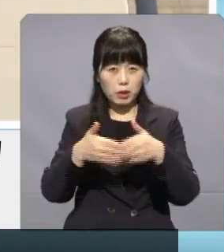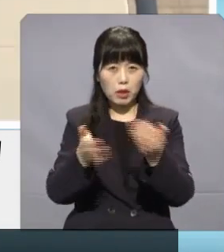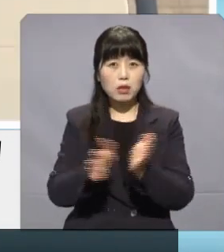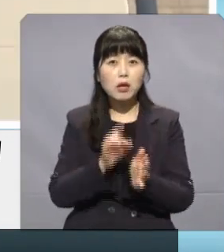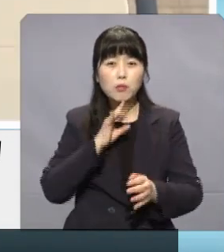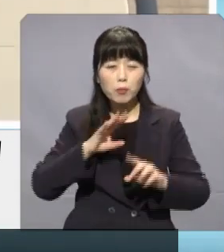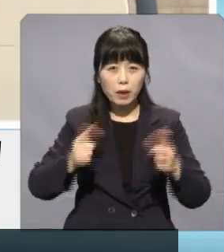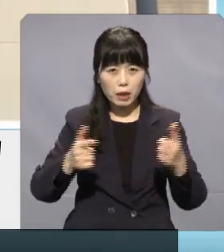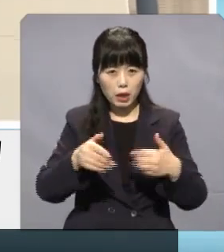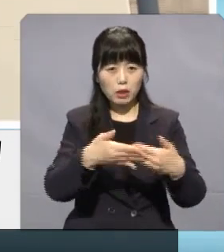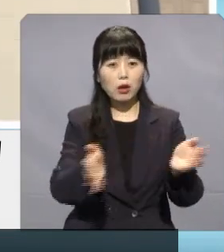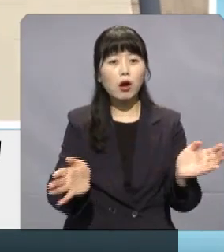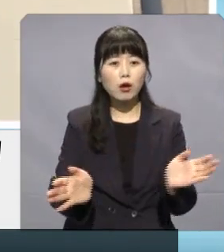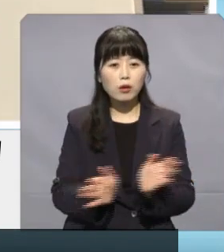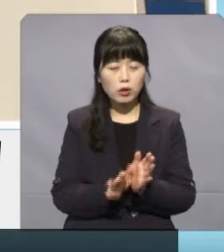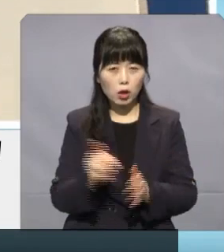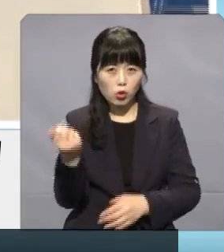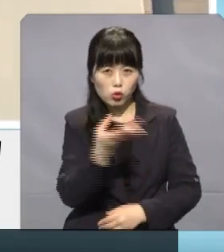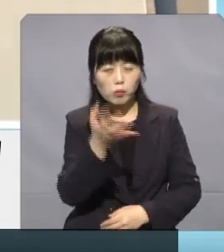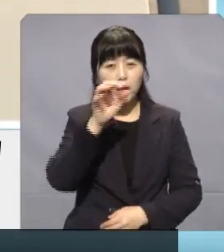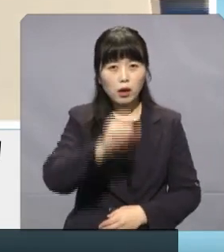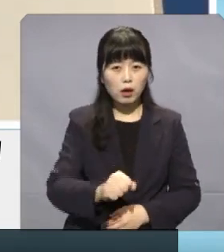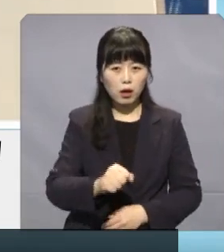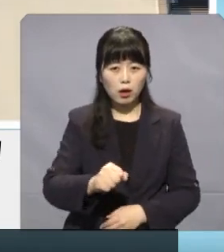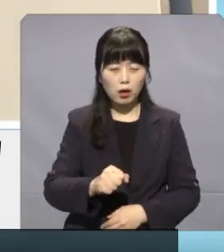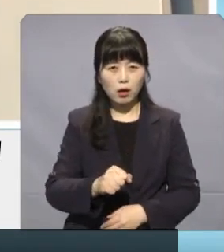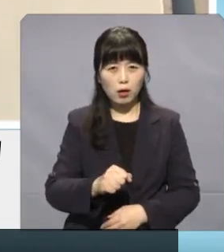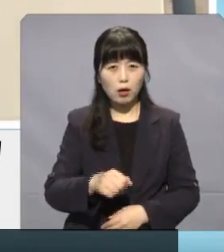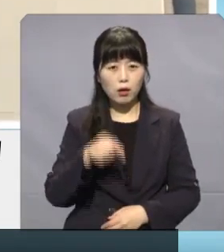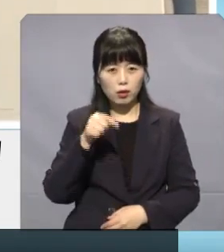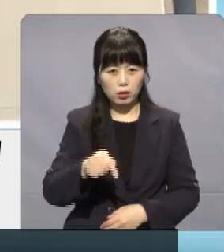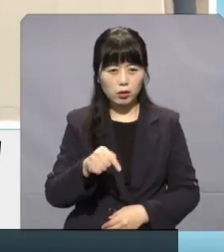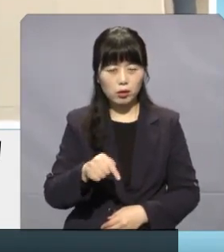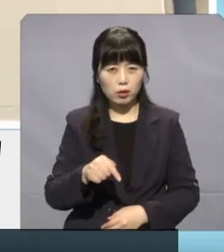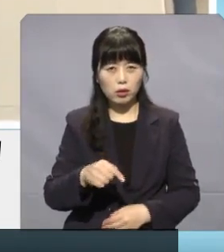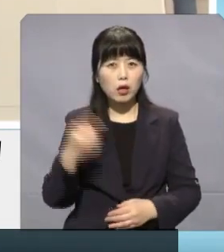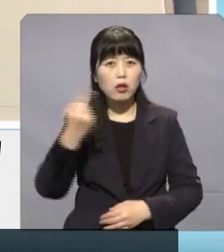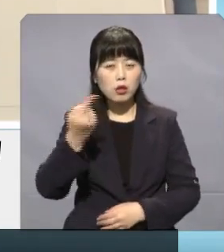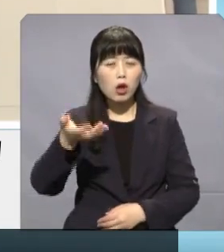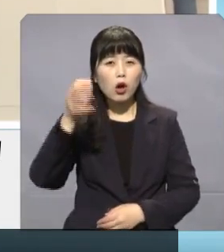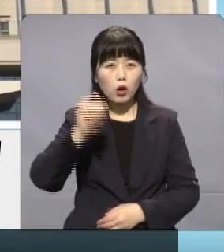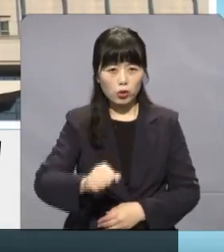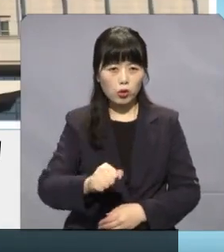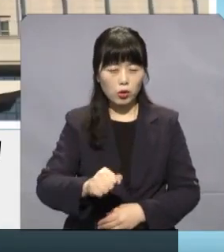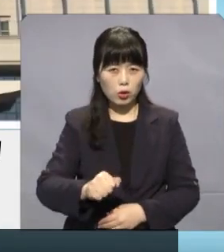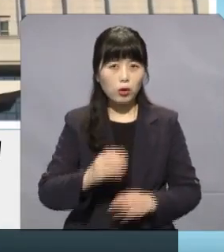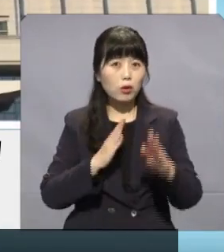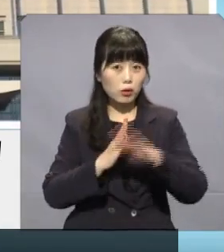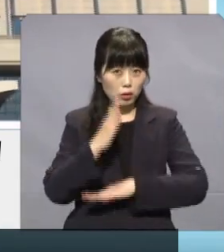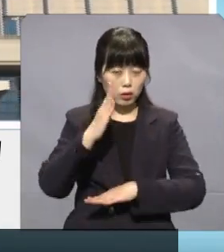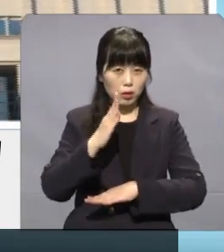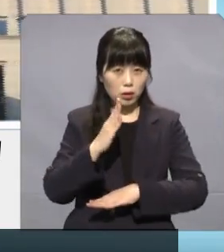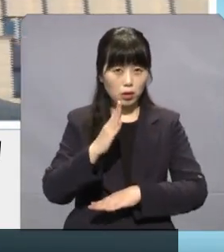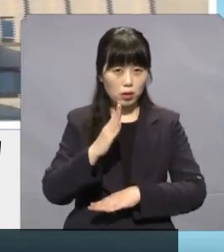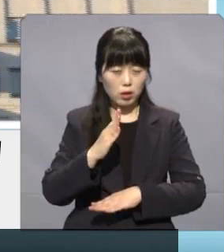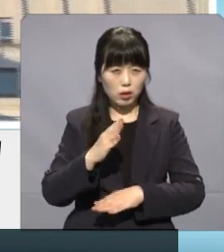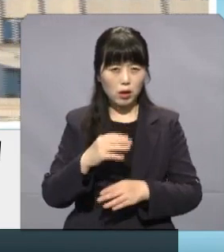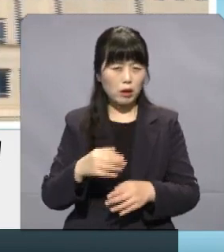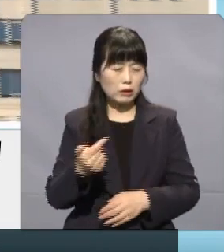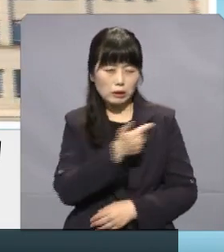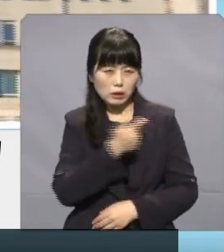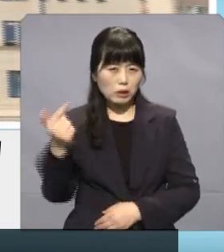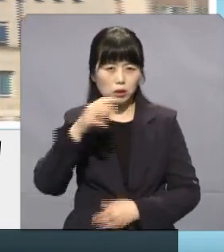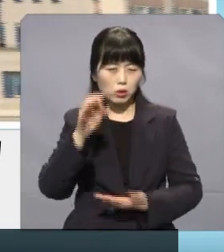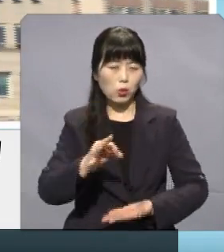아닙니다 정당에도 한 해 수백억 많게는 선거가 있으면 거의 뭐 1000억 이상의 천문학적인